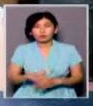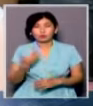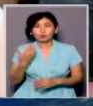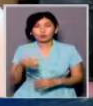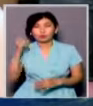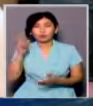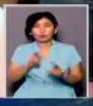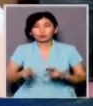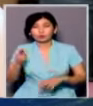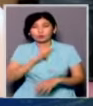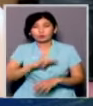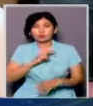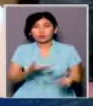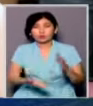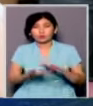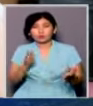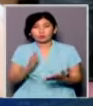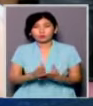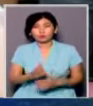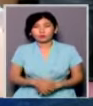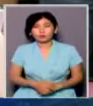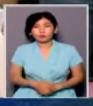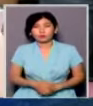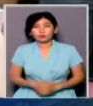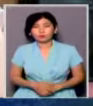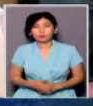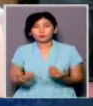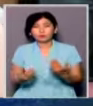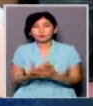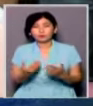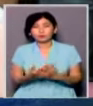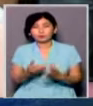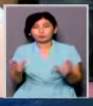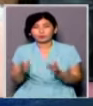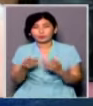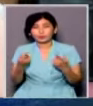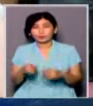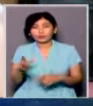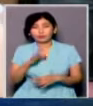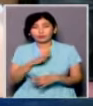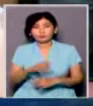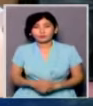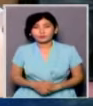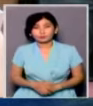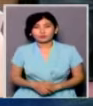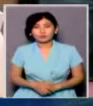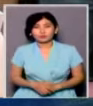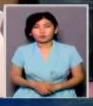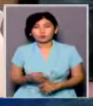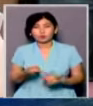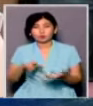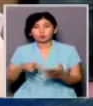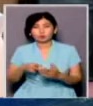Оларды ғылыми зерттеу жұмыстарына тарту, сондай ақ жаңаша әдіс тәсілдер арқылы осы